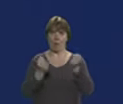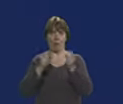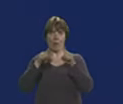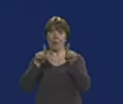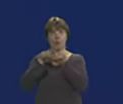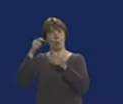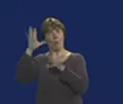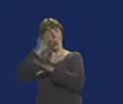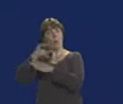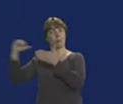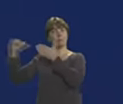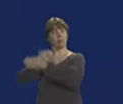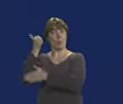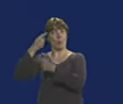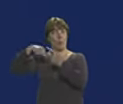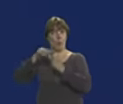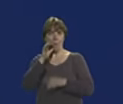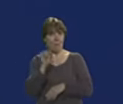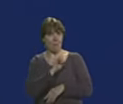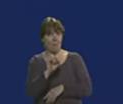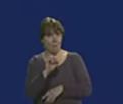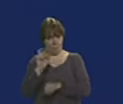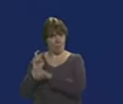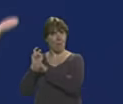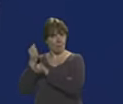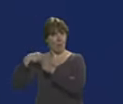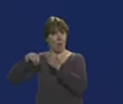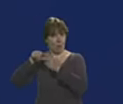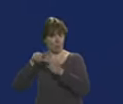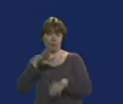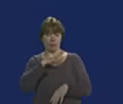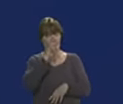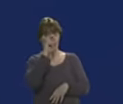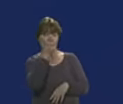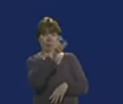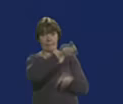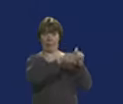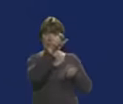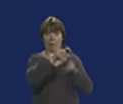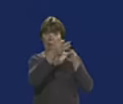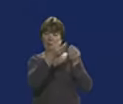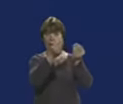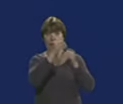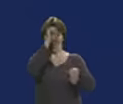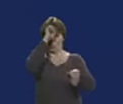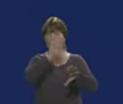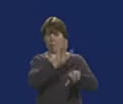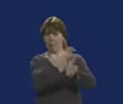dit. Je vois le déchaînement d'un certain nombre de commentateurs qui voudraient donner des leçons. Je vais y